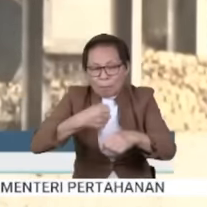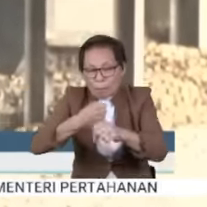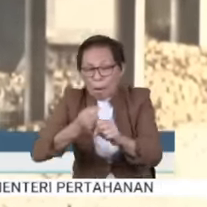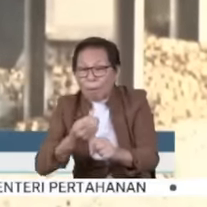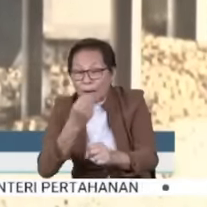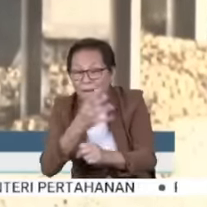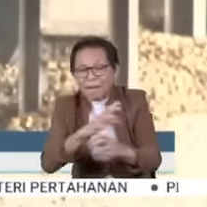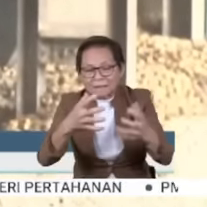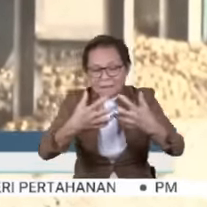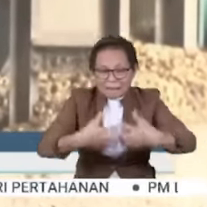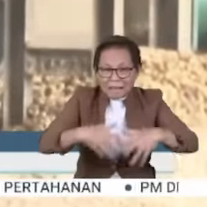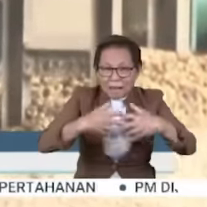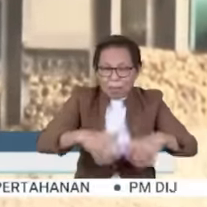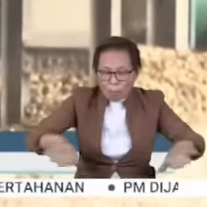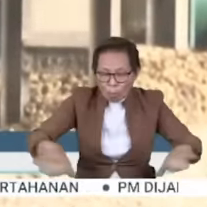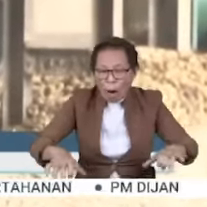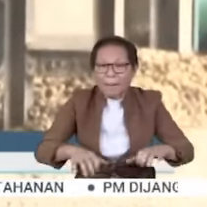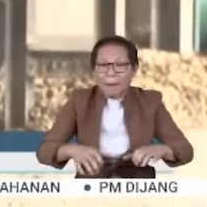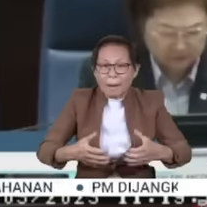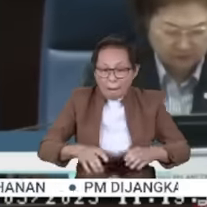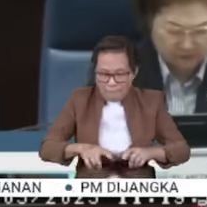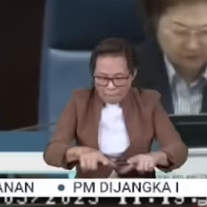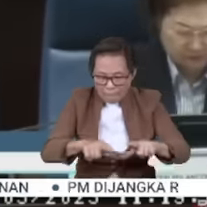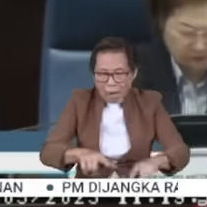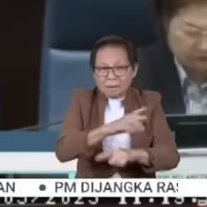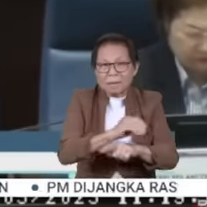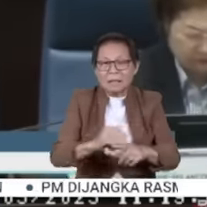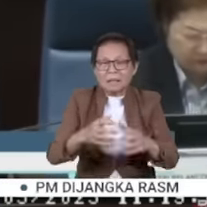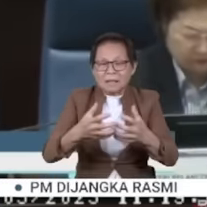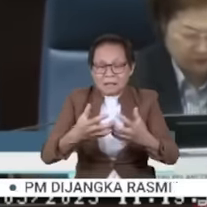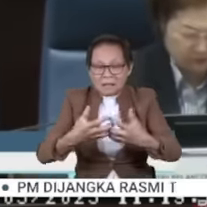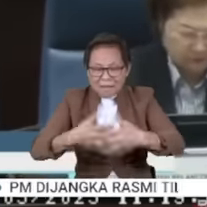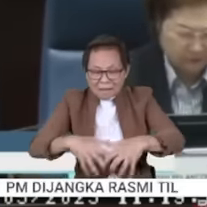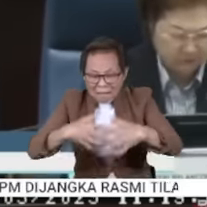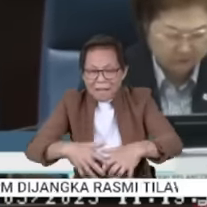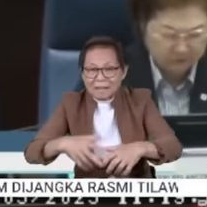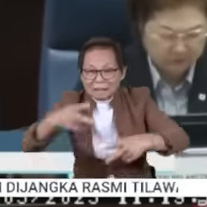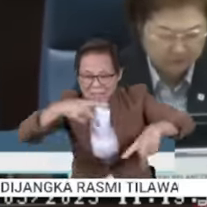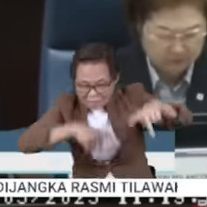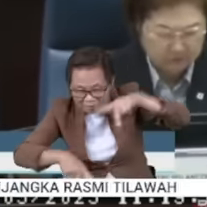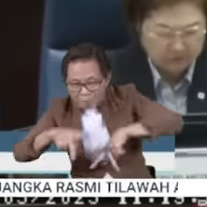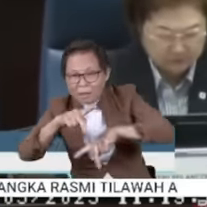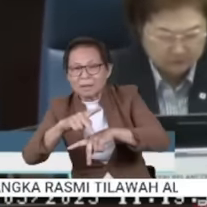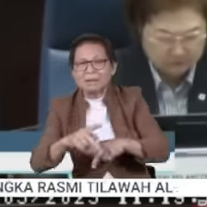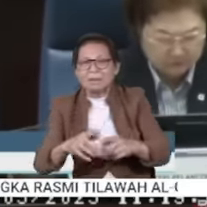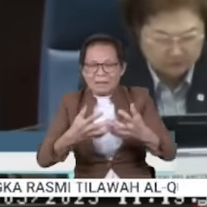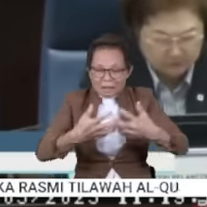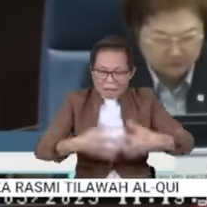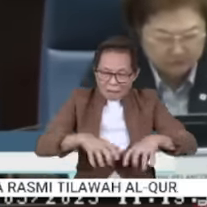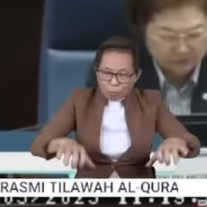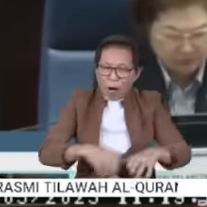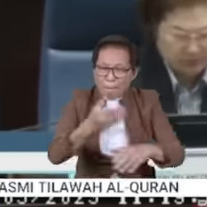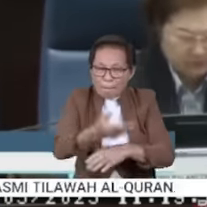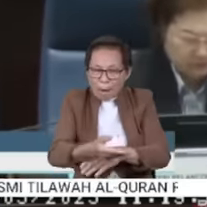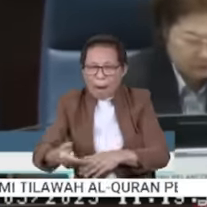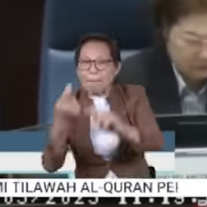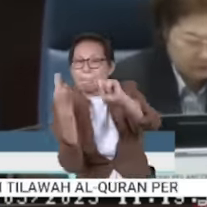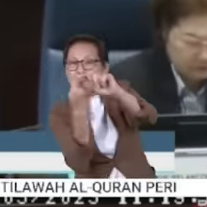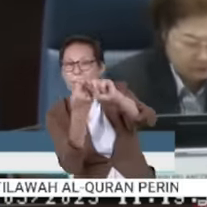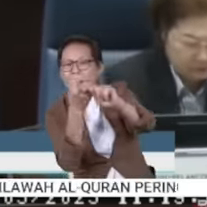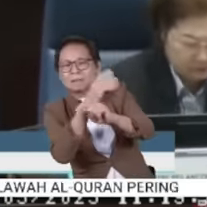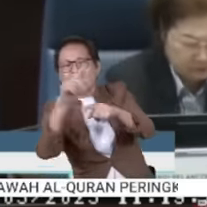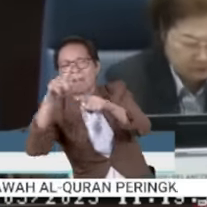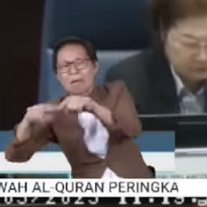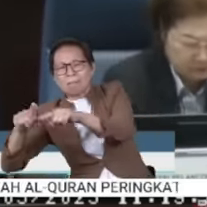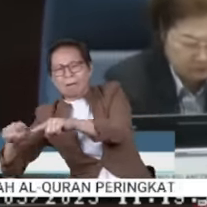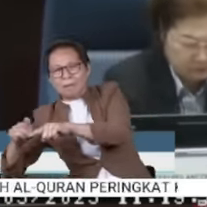pembuatan perabot hilang oleh kilang pembuatan bahan binaan dan